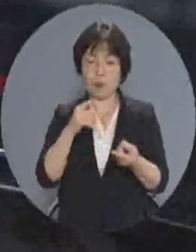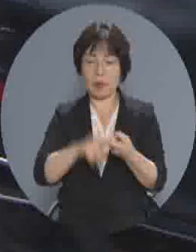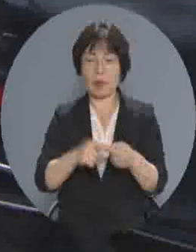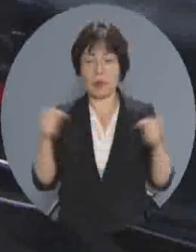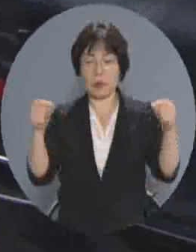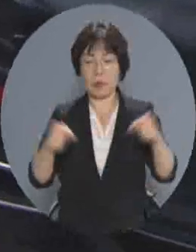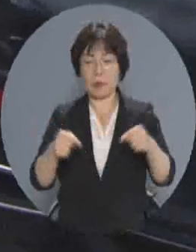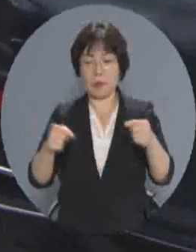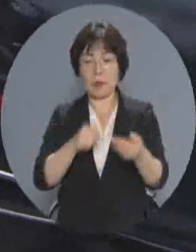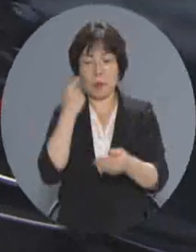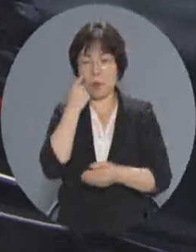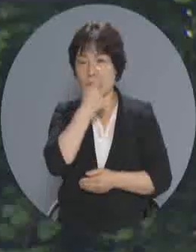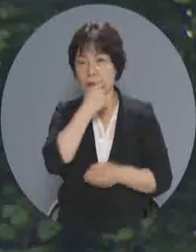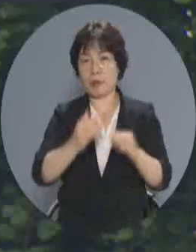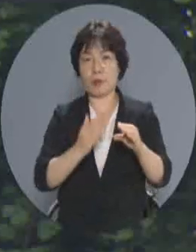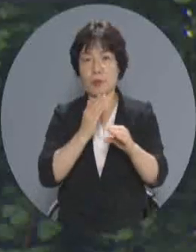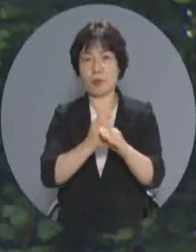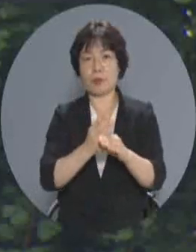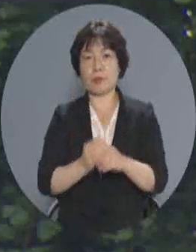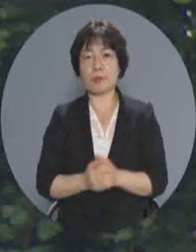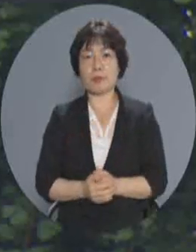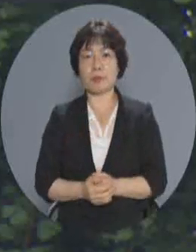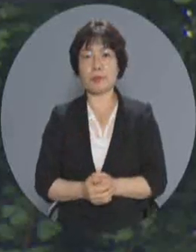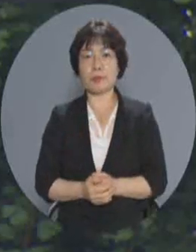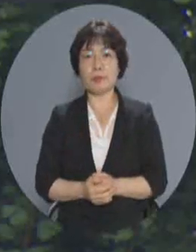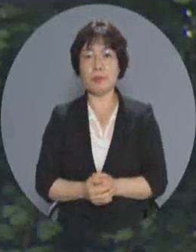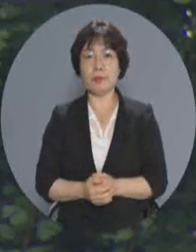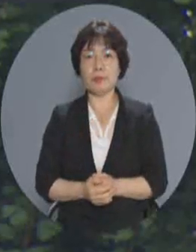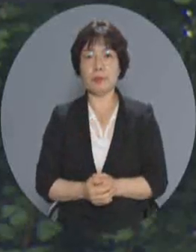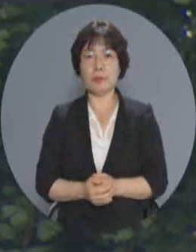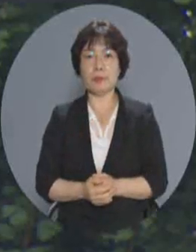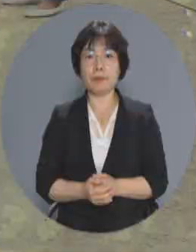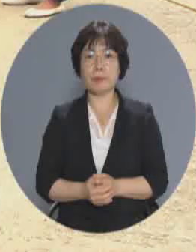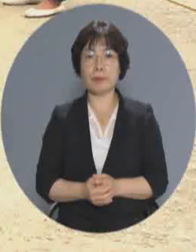보상 방안을 확인 중이라고 덧붙였습니다.